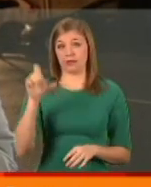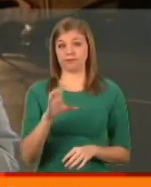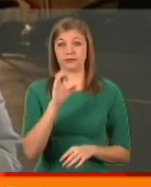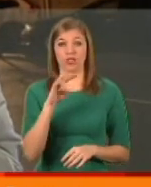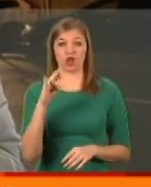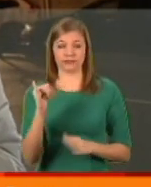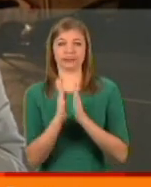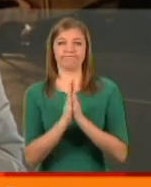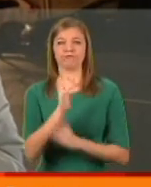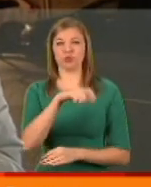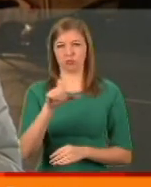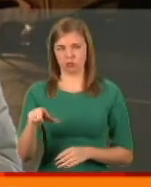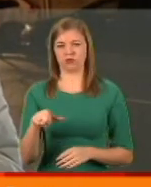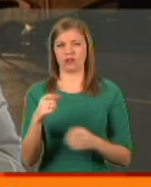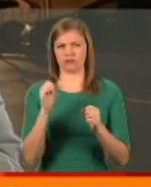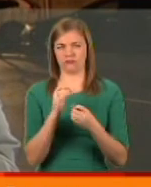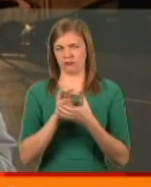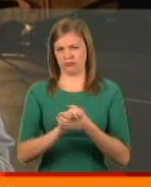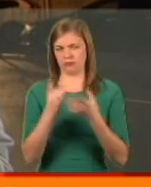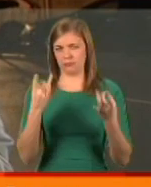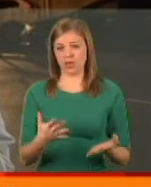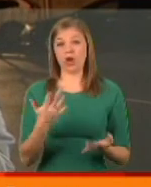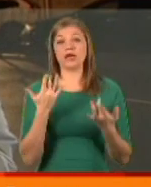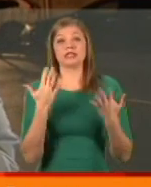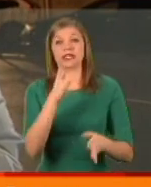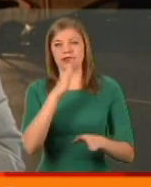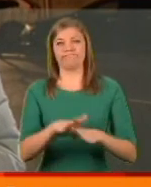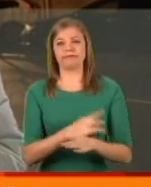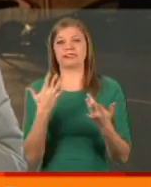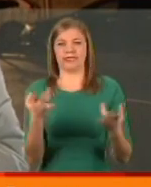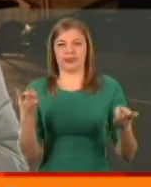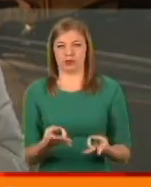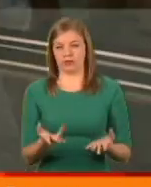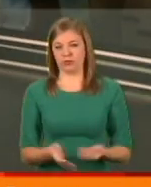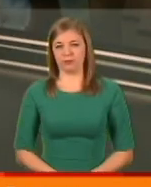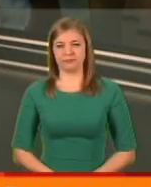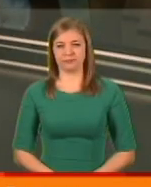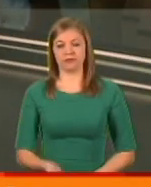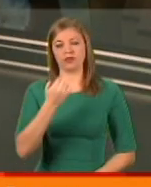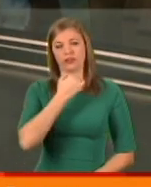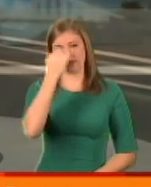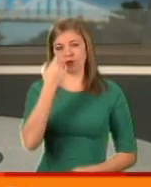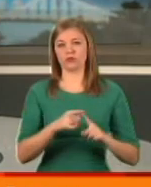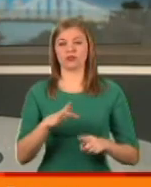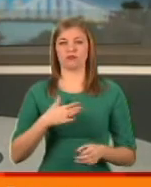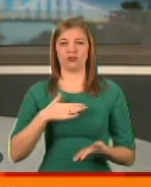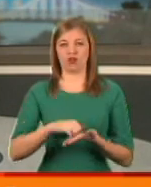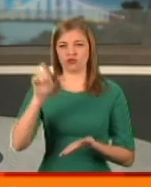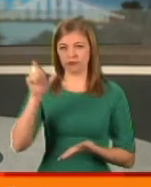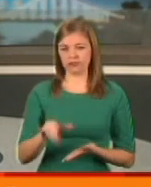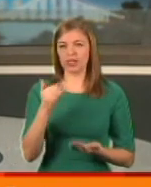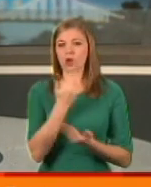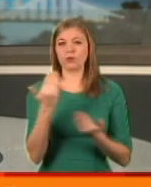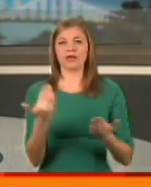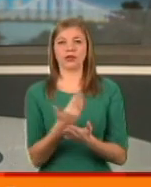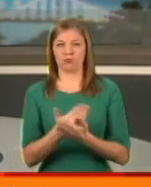Саакашвілі закликав людей стояти мирно, але стільки, скільки буде потрібно. Віто? Євгенія, дякую тобі. Це була Євгенія Мотрич і